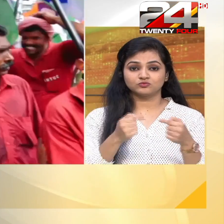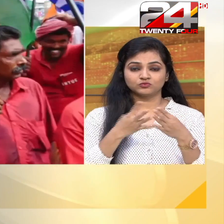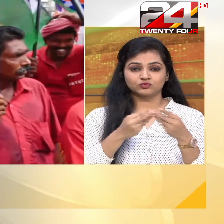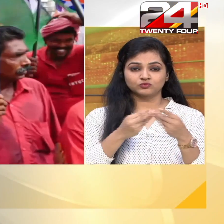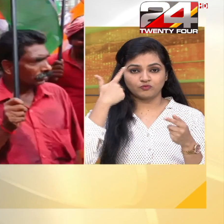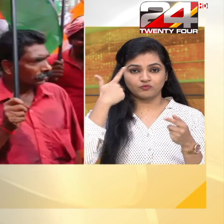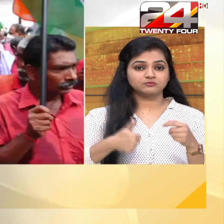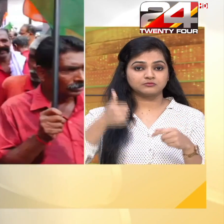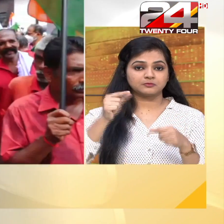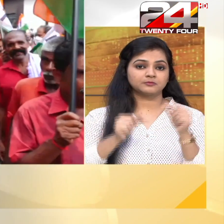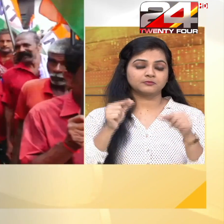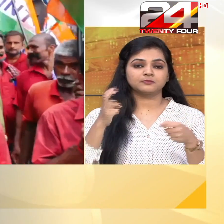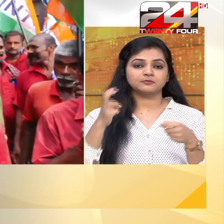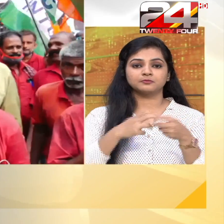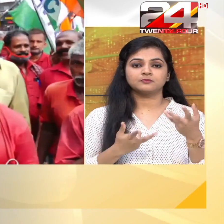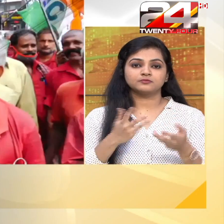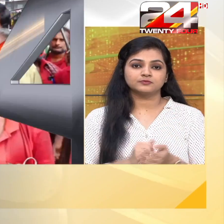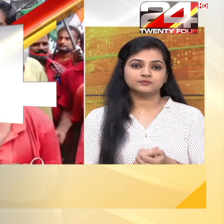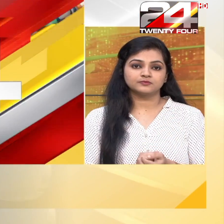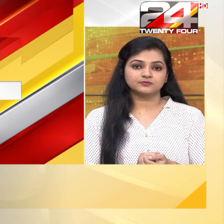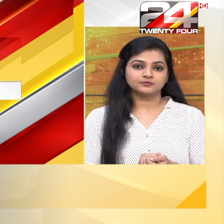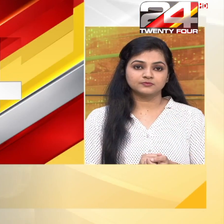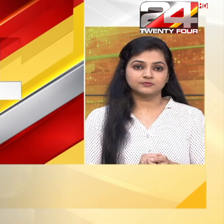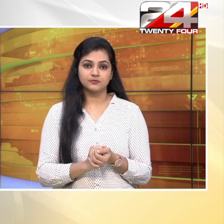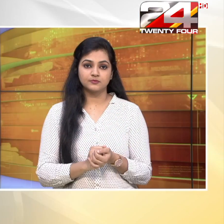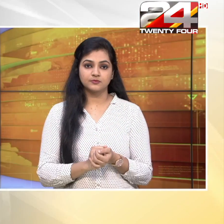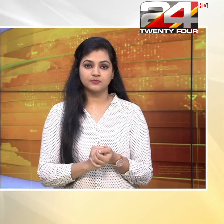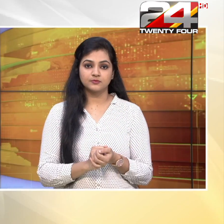ഇടപെടലും ഉണ്ടായേക്കും. 24 തിരുവനന്തപുരം.